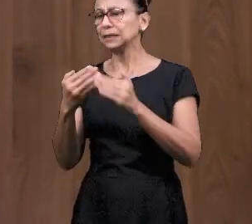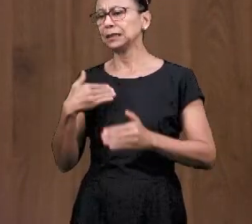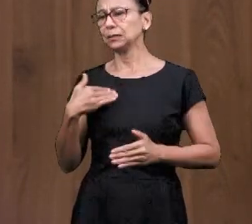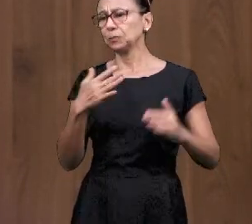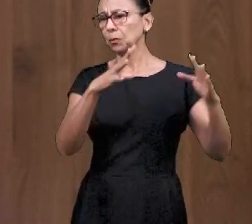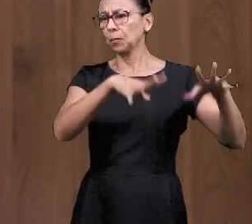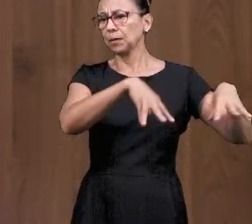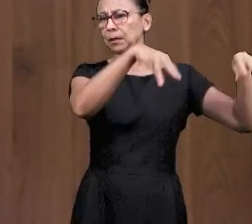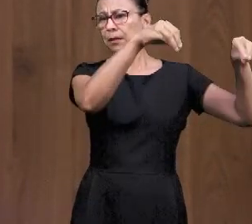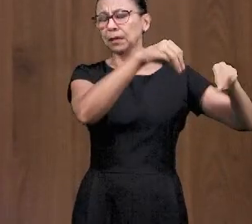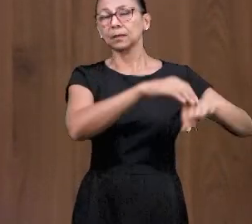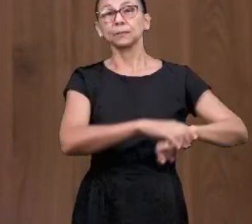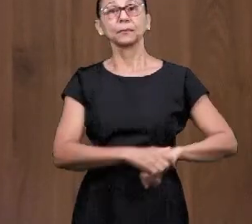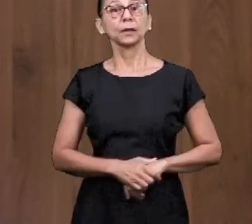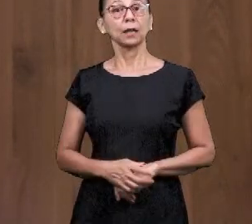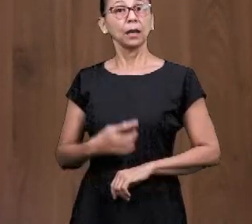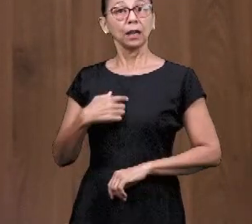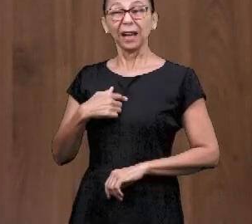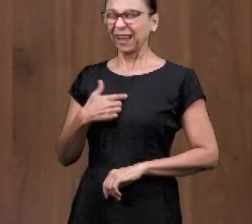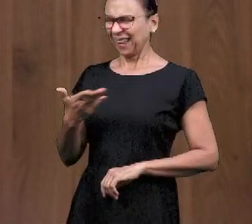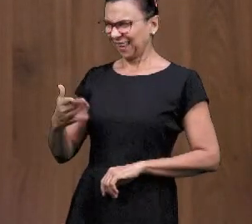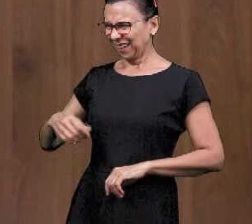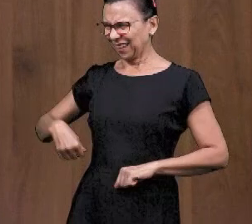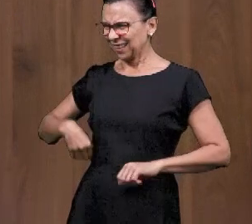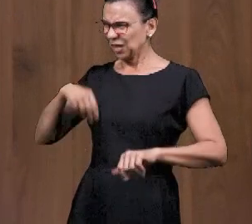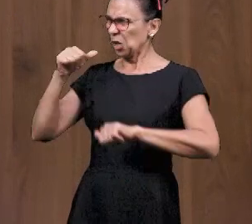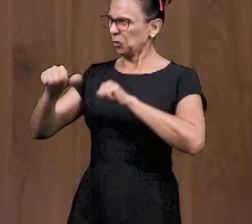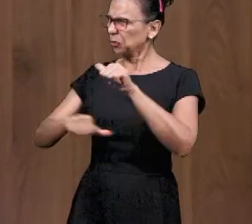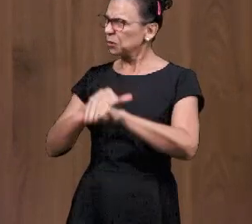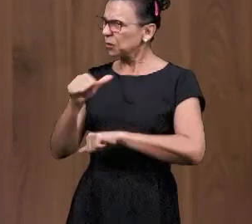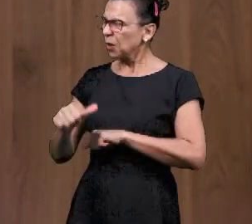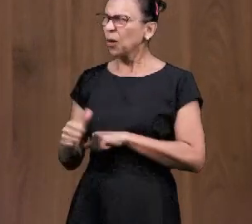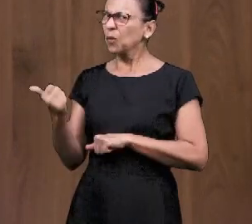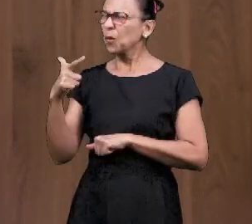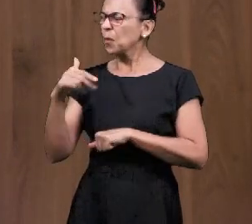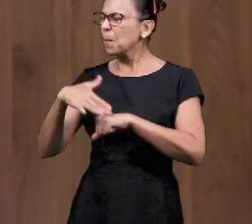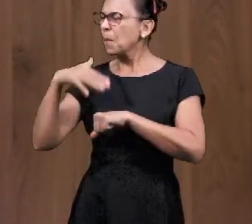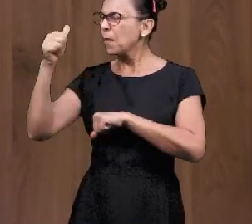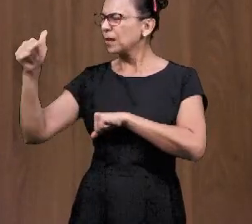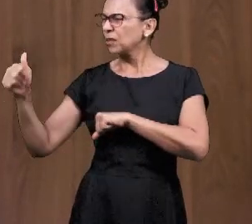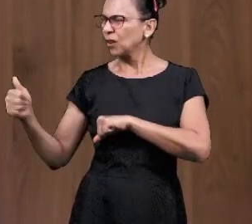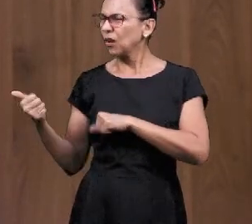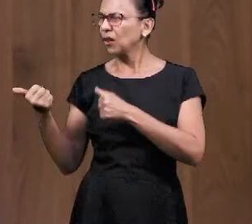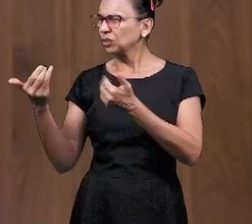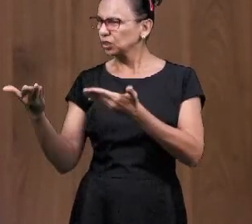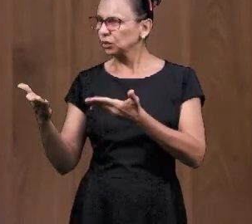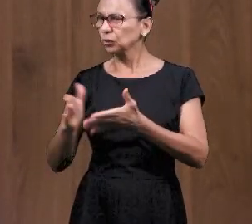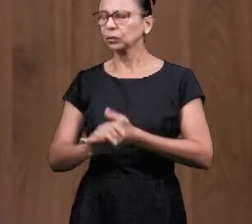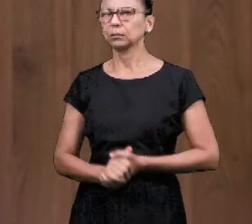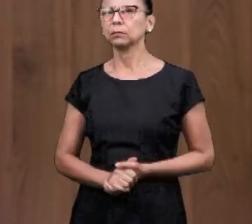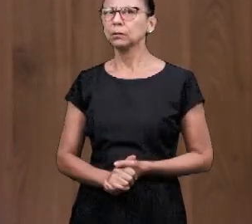à dire, je peux changer cette vigne pour une autre chose meilleure. Il a dit encore,